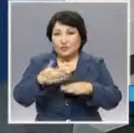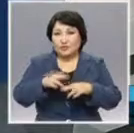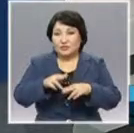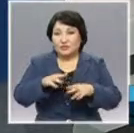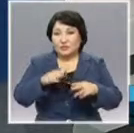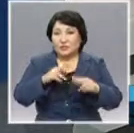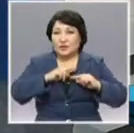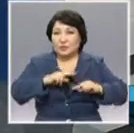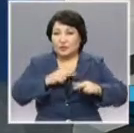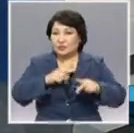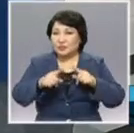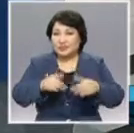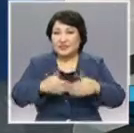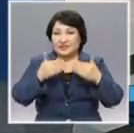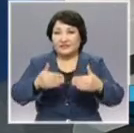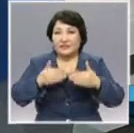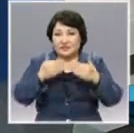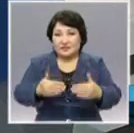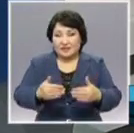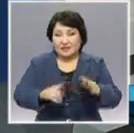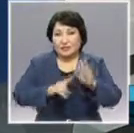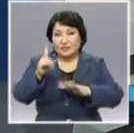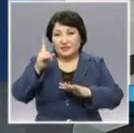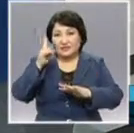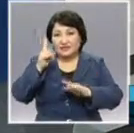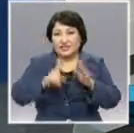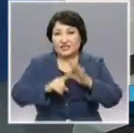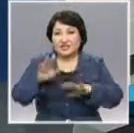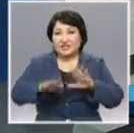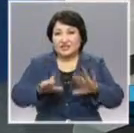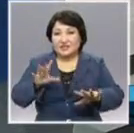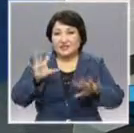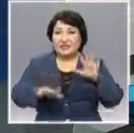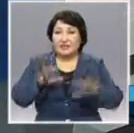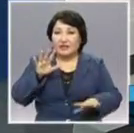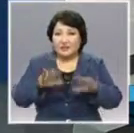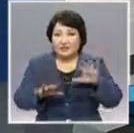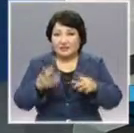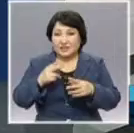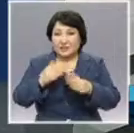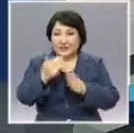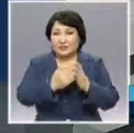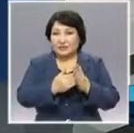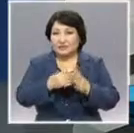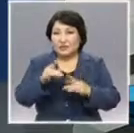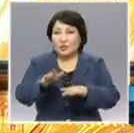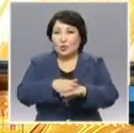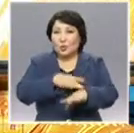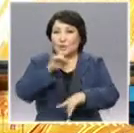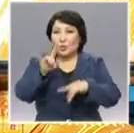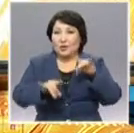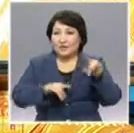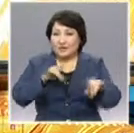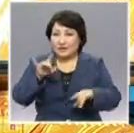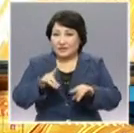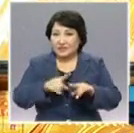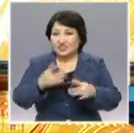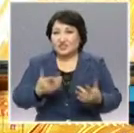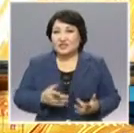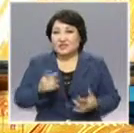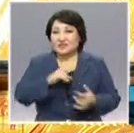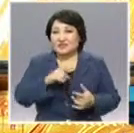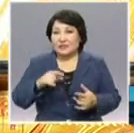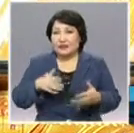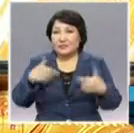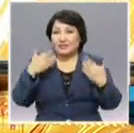задвигается. Вначале жители очень сомневались в этой программе, как-то мы их долго уговаривали. Сейчас у нас уже жители сами обращаются, когда наш жилой